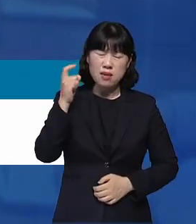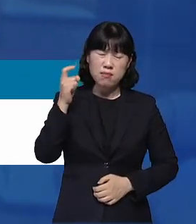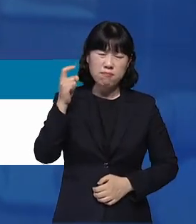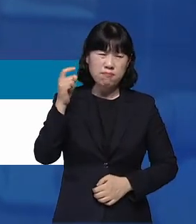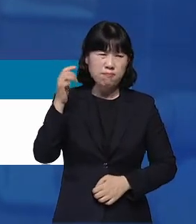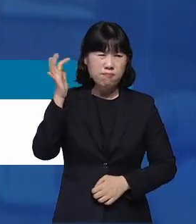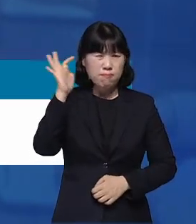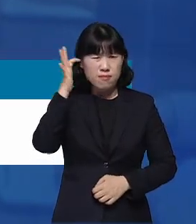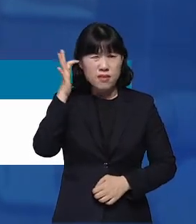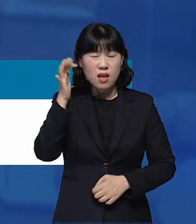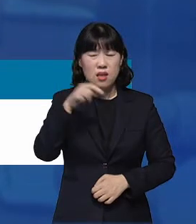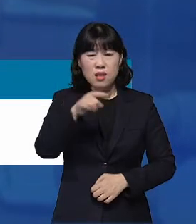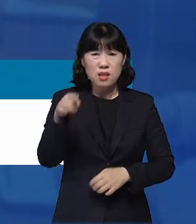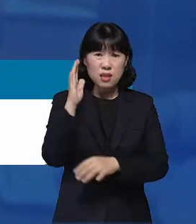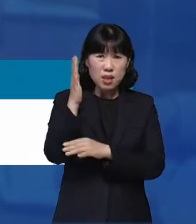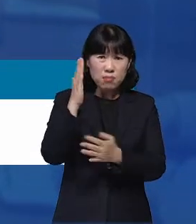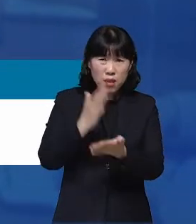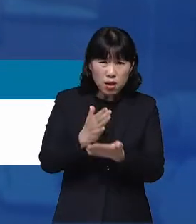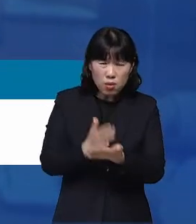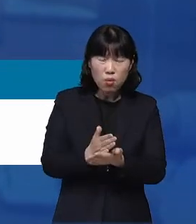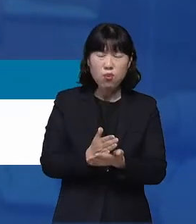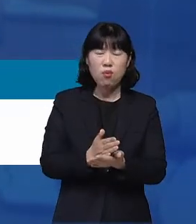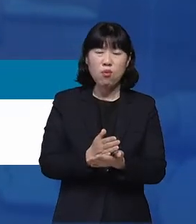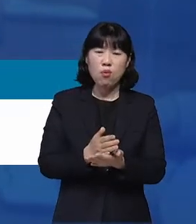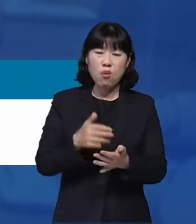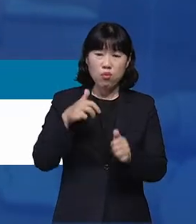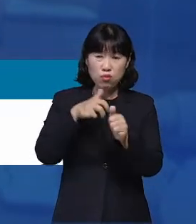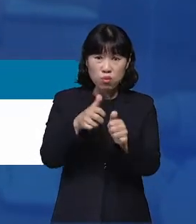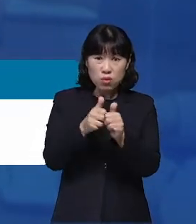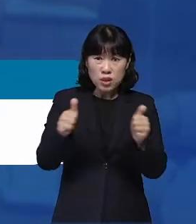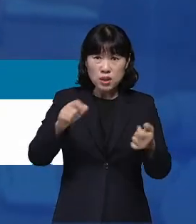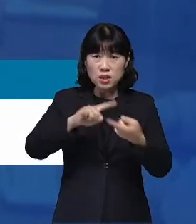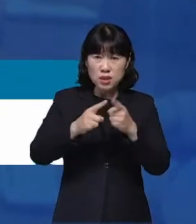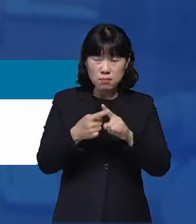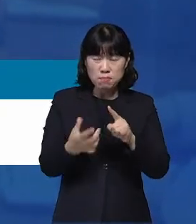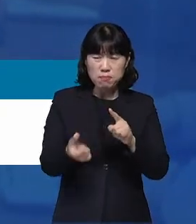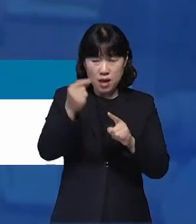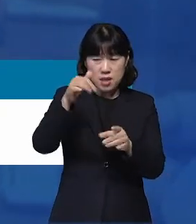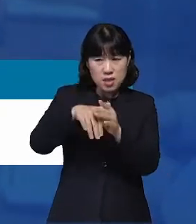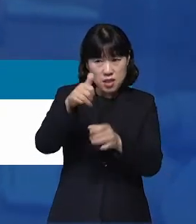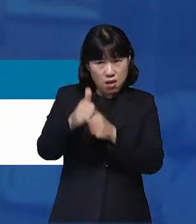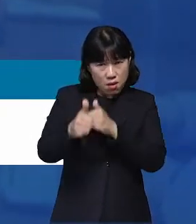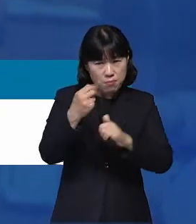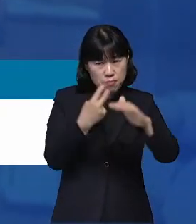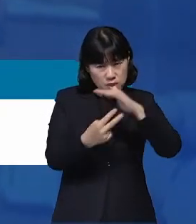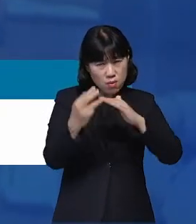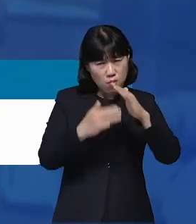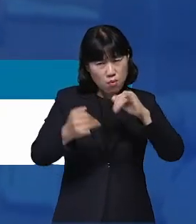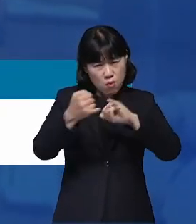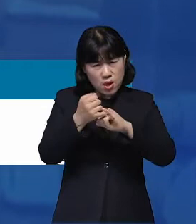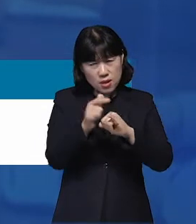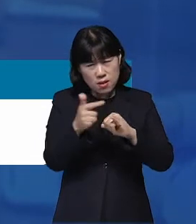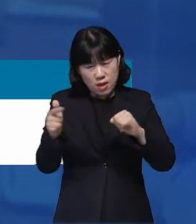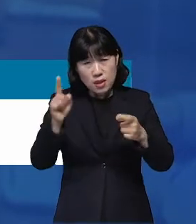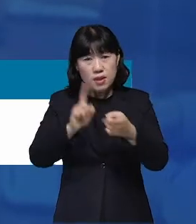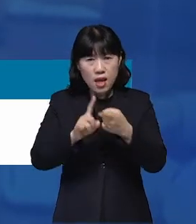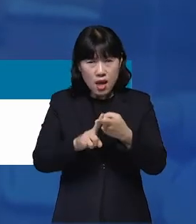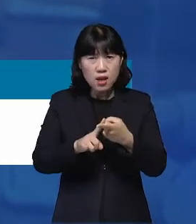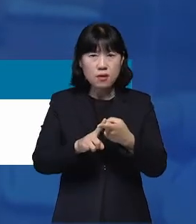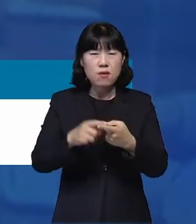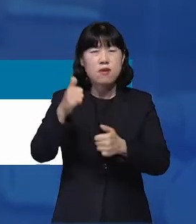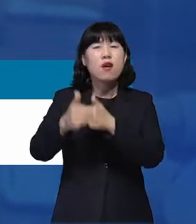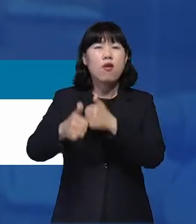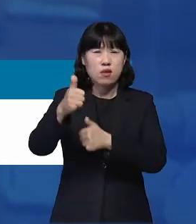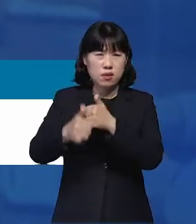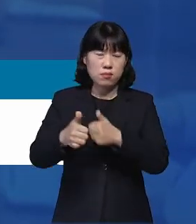우리 후보 들끼리 하루빨리 정선의 돌입해서 비전 정책 공약 이런걸 놓고 치열한 경쟁을 해야